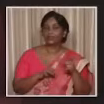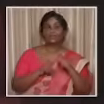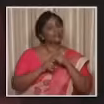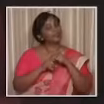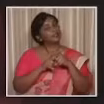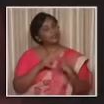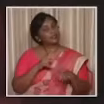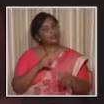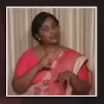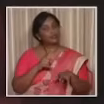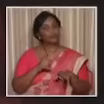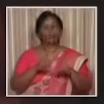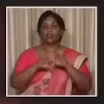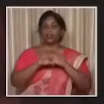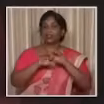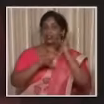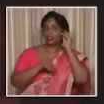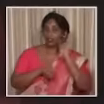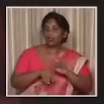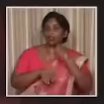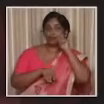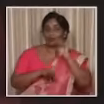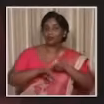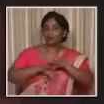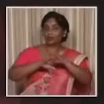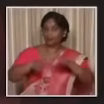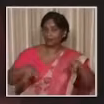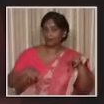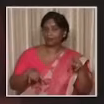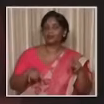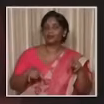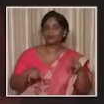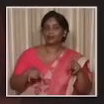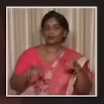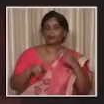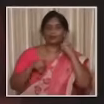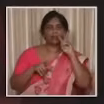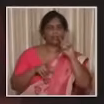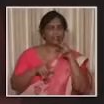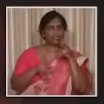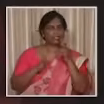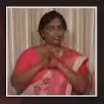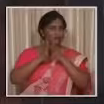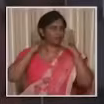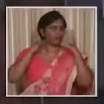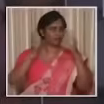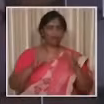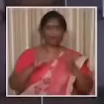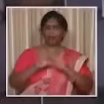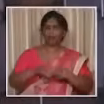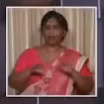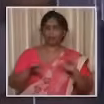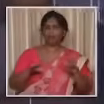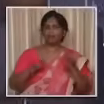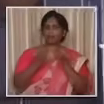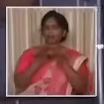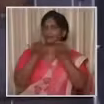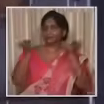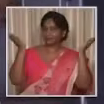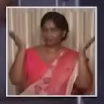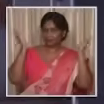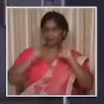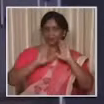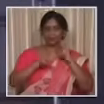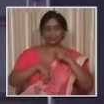ආබාධිත දූ දරුවන් ඒ ප්‍රජාව නියෝජනය කරමින් මම හිතන්නේ 200කට ආසන්න දූ දරුවන් ප්‍රමාණයක්